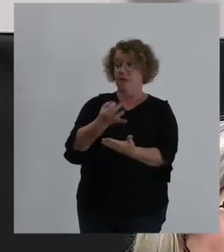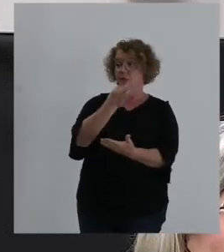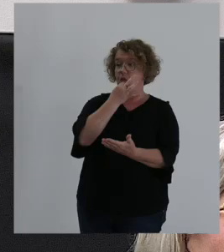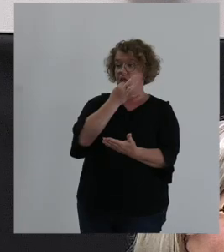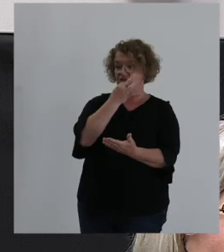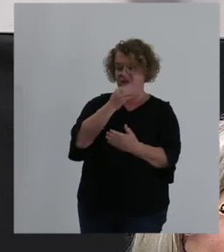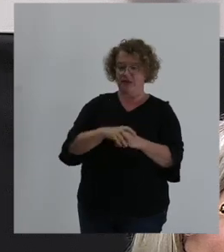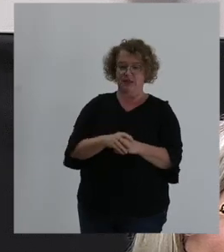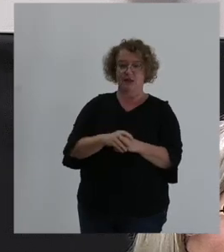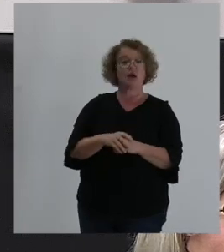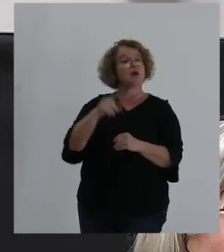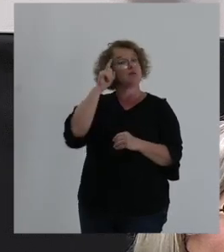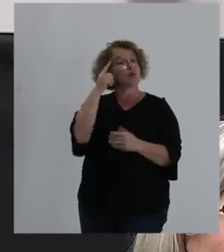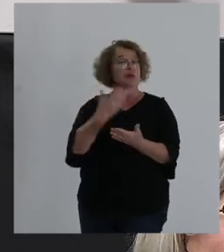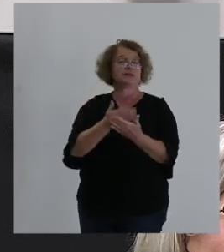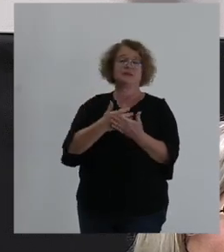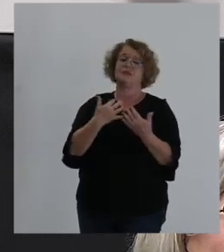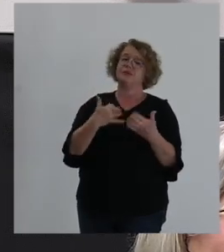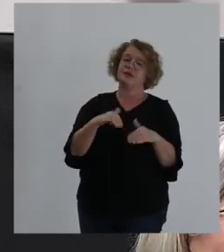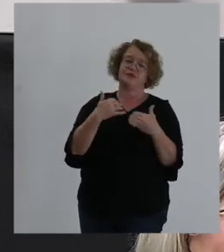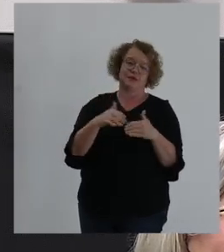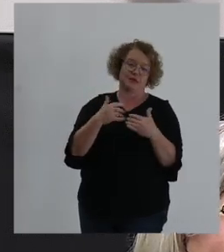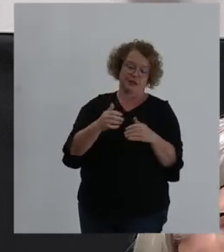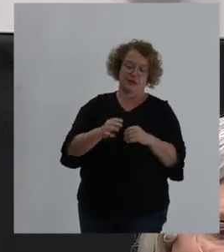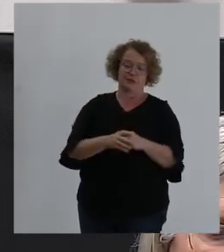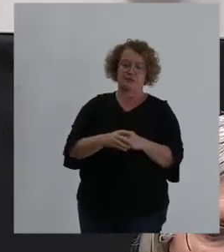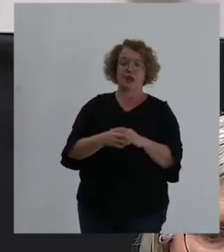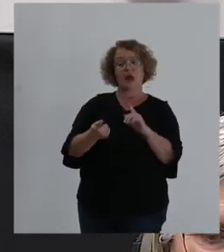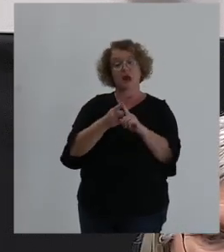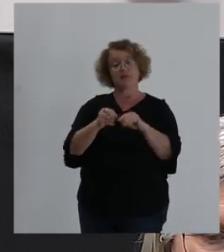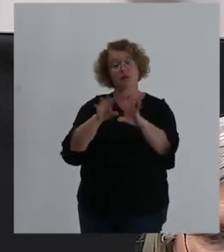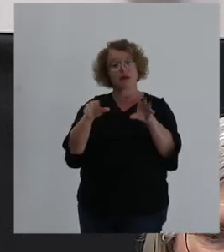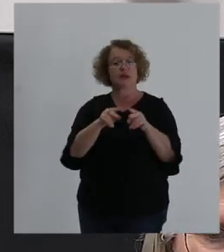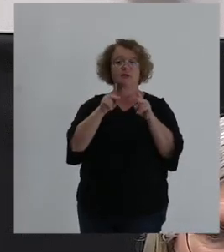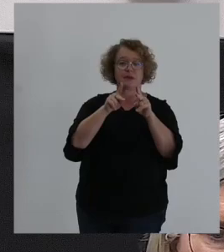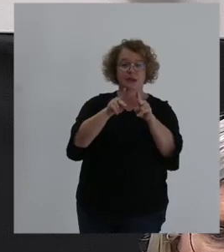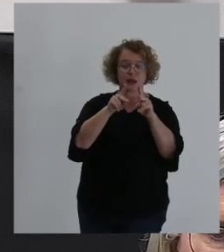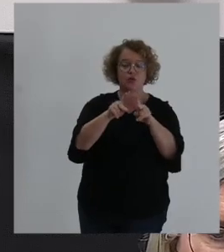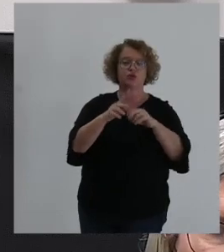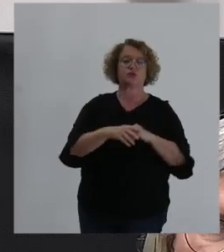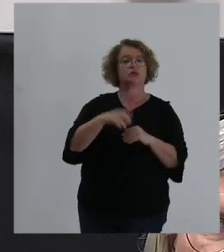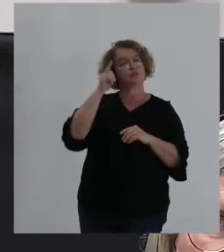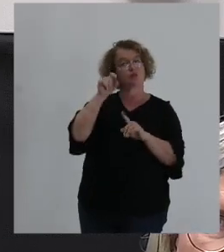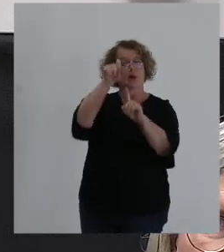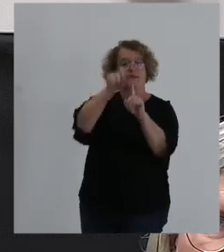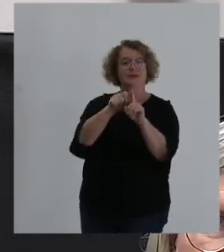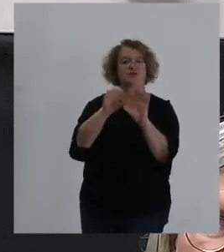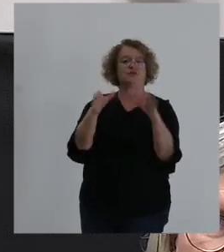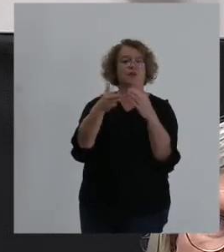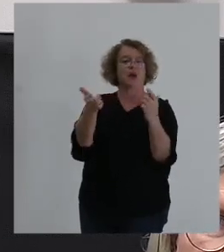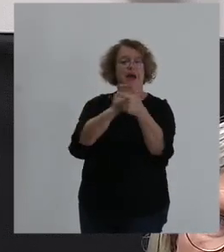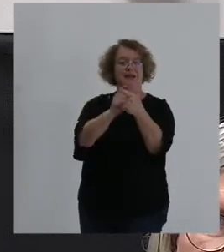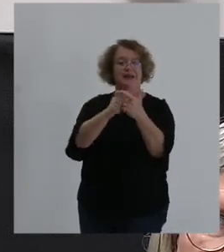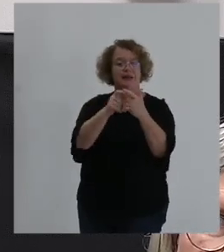pour le développer en respect de ce que peuvent faire également les équipes pédagogiques, parce que conduire, encadrer en alternance, c'est quelque chose qui